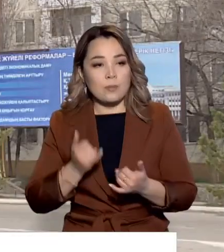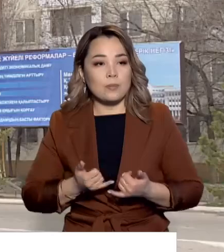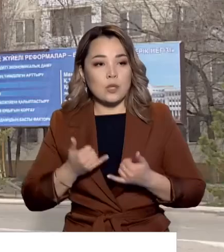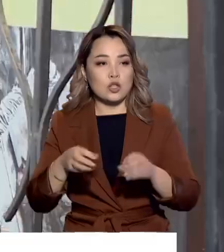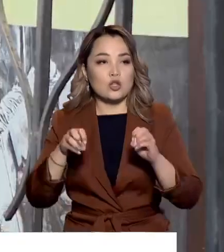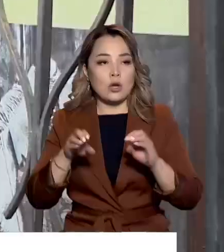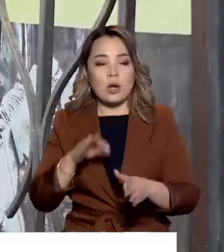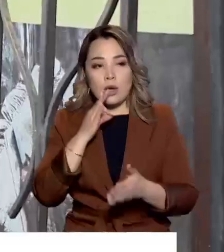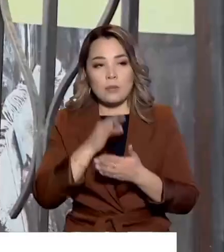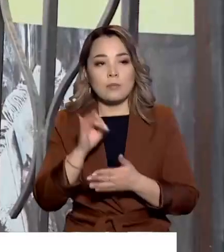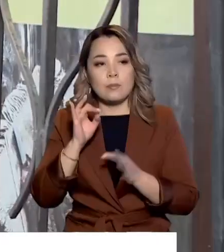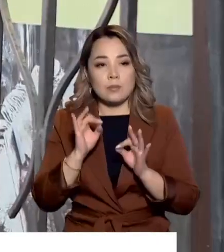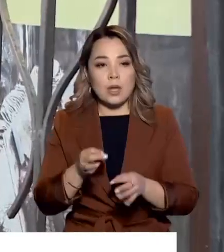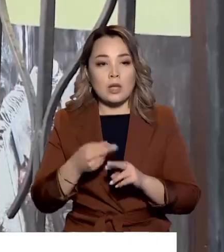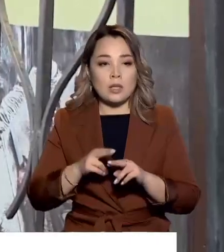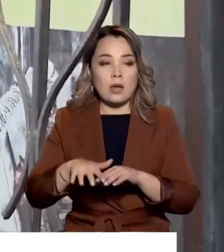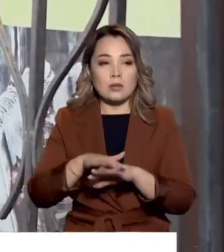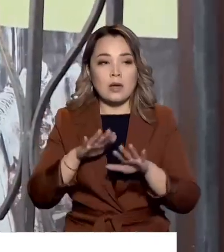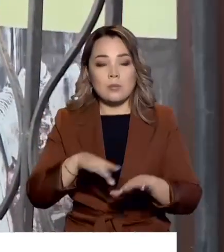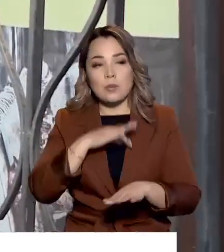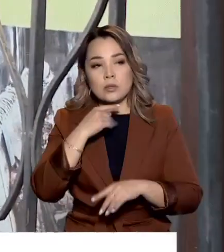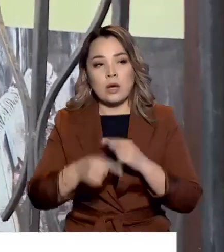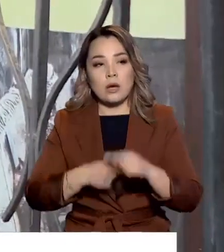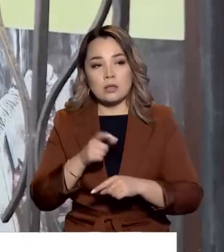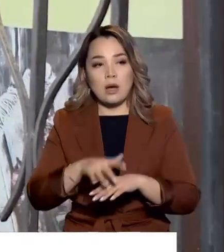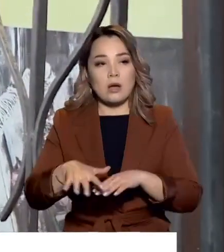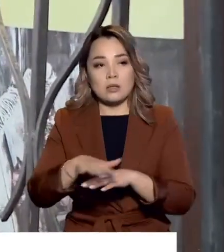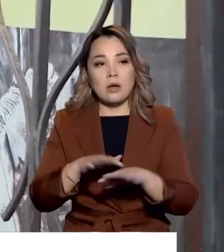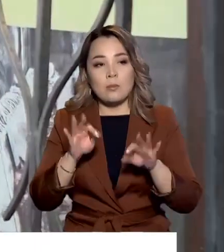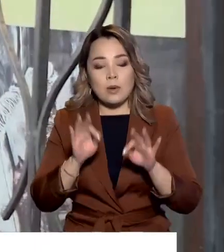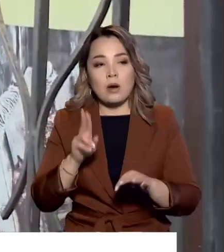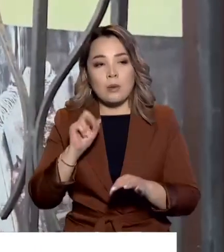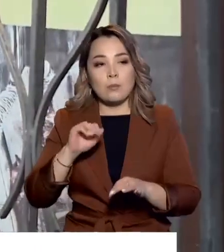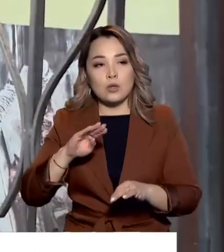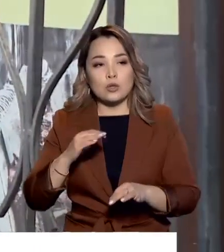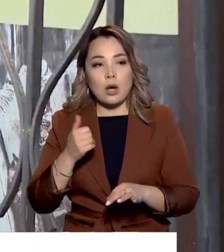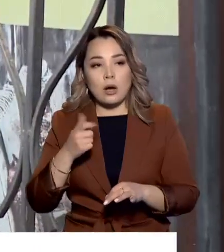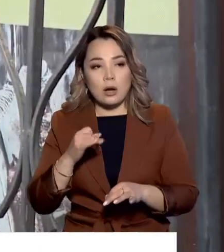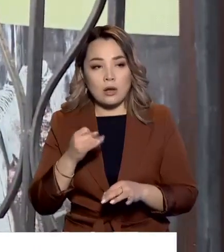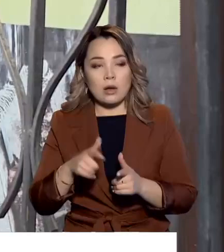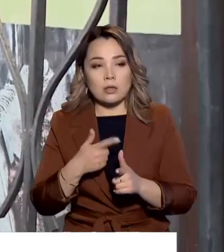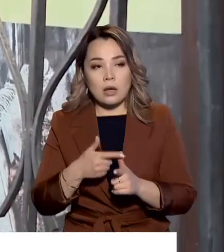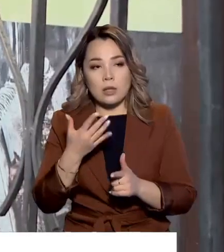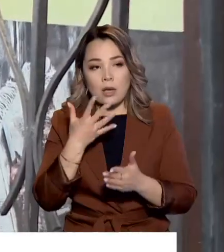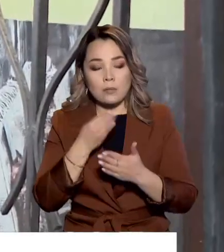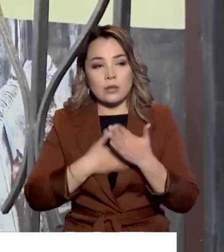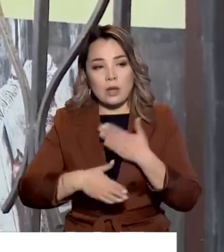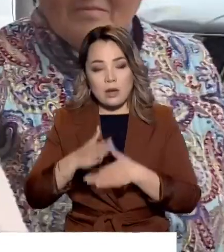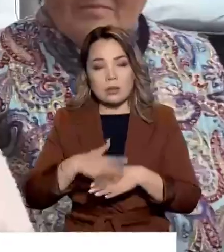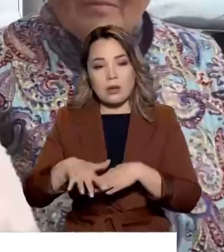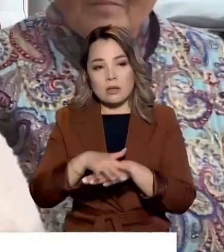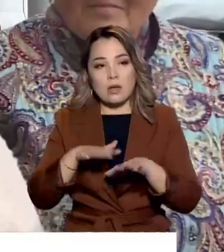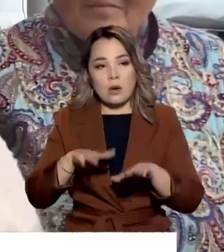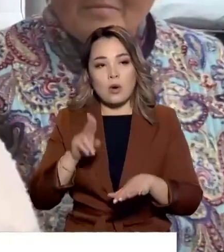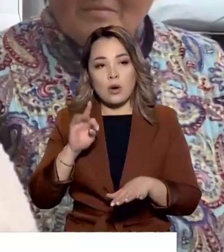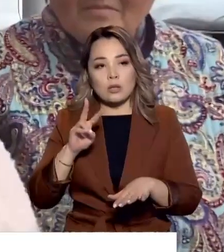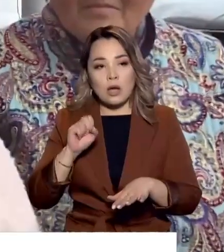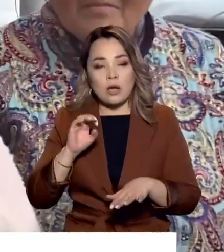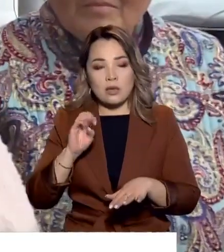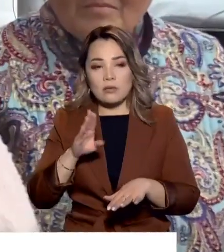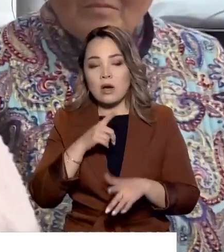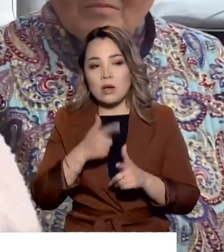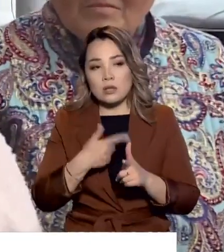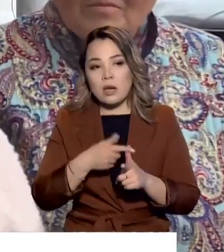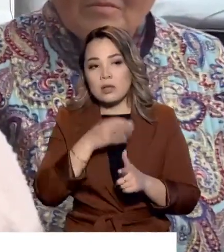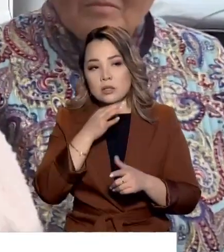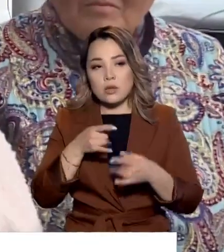шешім. Ол атамыз бір емес қаншама қала салған, соның біреуі осы Қапшағай қаласы ғой. Болғанда қуанып жатырмыз, бәрі қуаныштымыз. Қонаев атамыздың